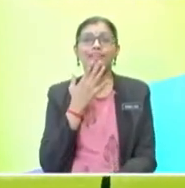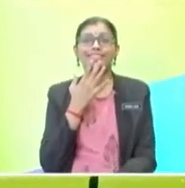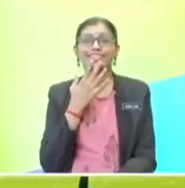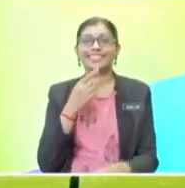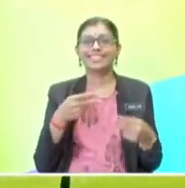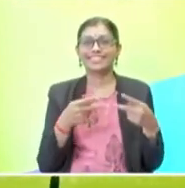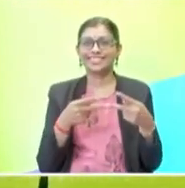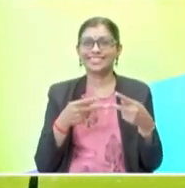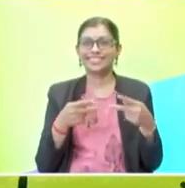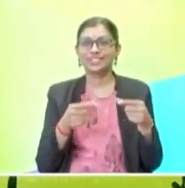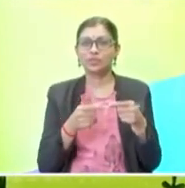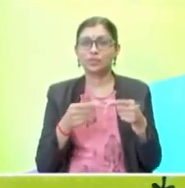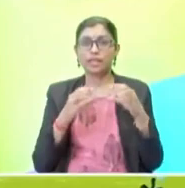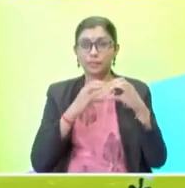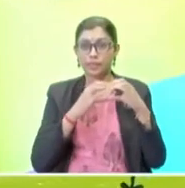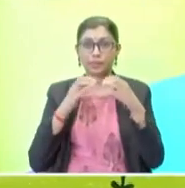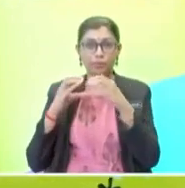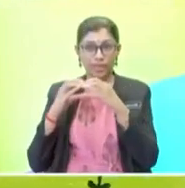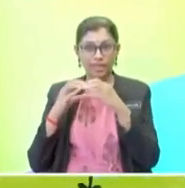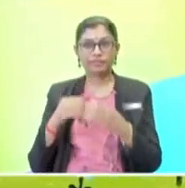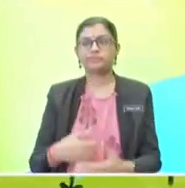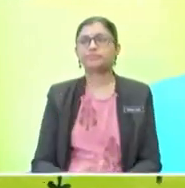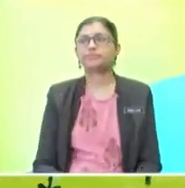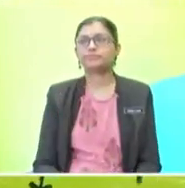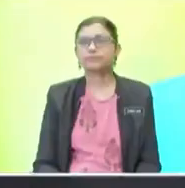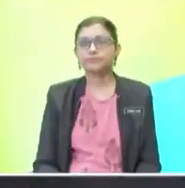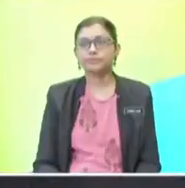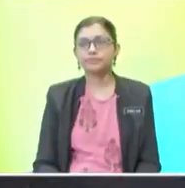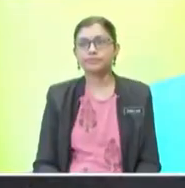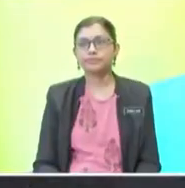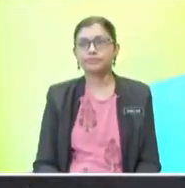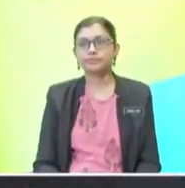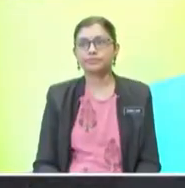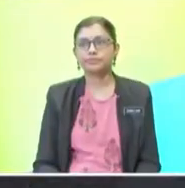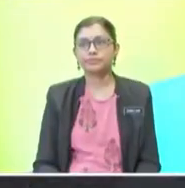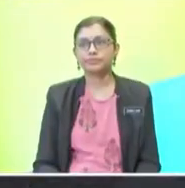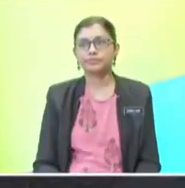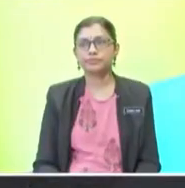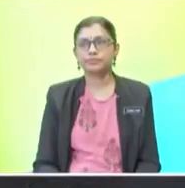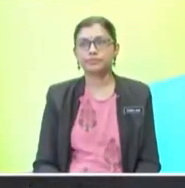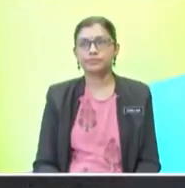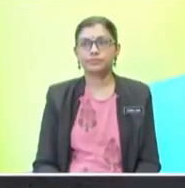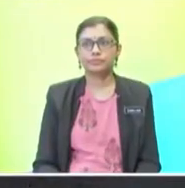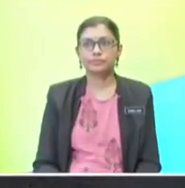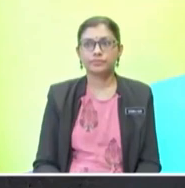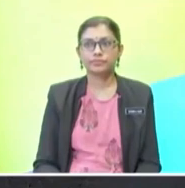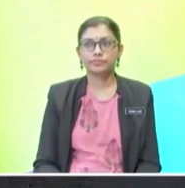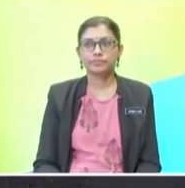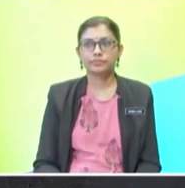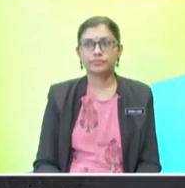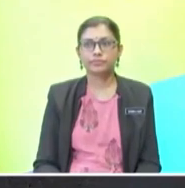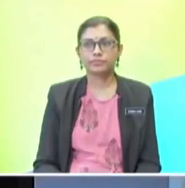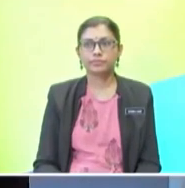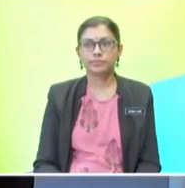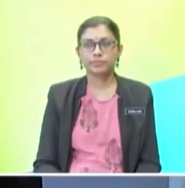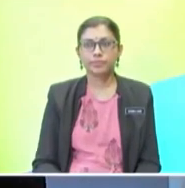tangan untuk Aisyah. Kita bagi satu bintang untuk Aisyah. Alhamdulillah. Anak-anak murid kita yang berada di atas talent